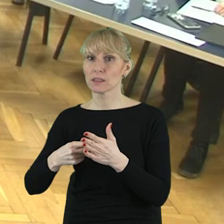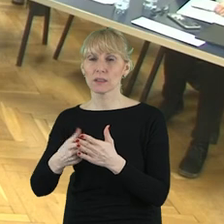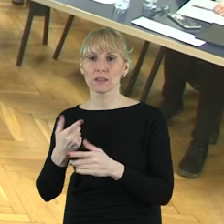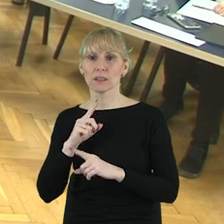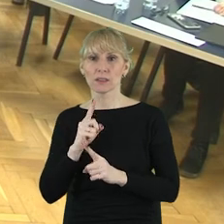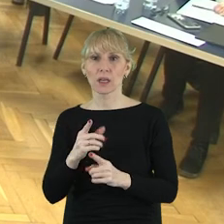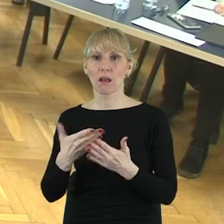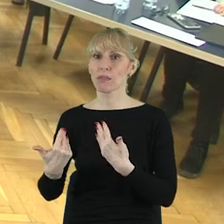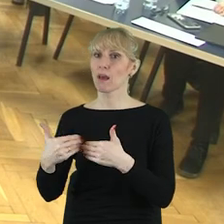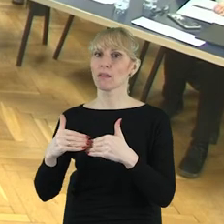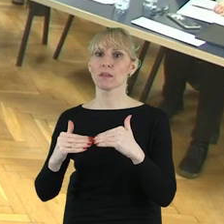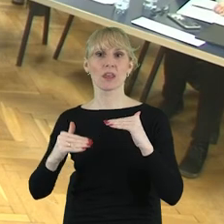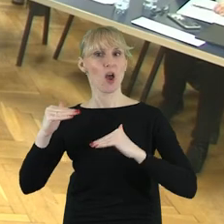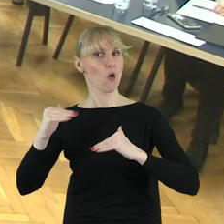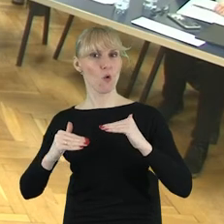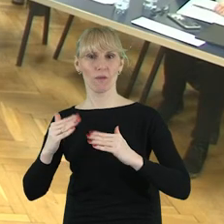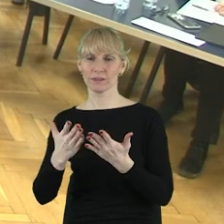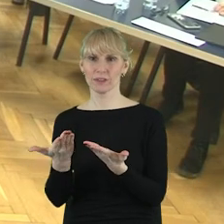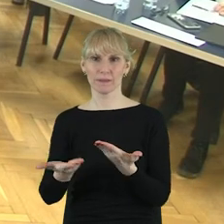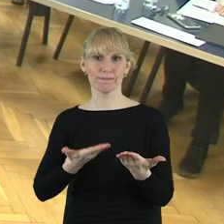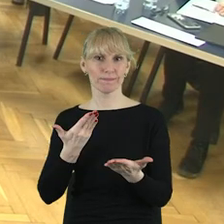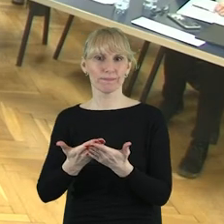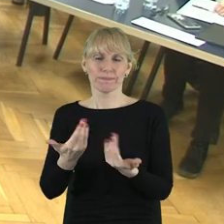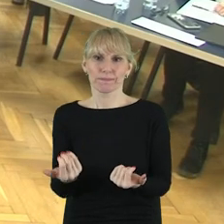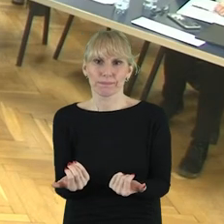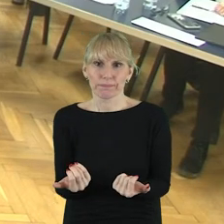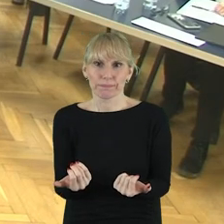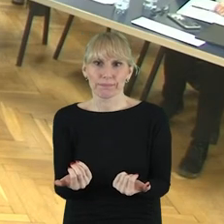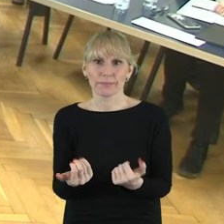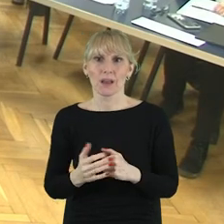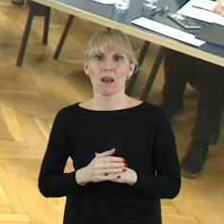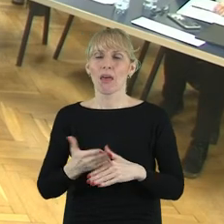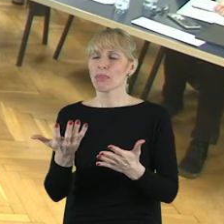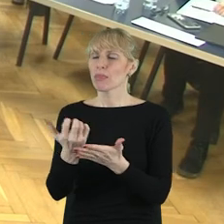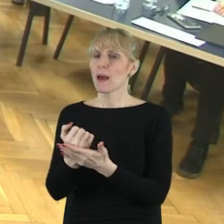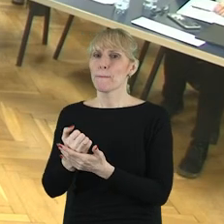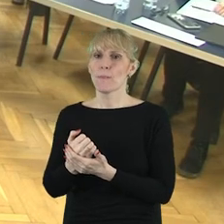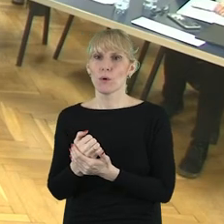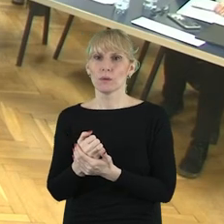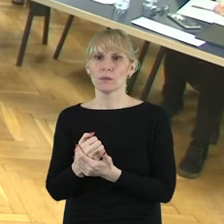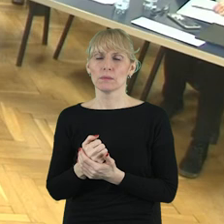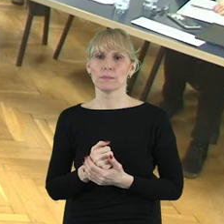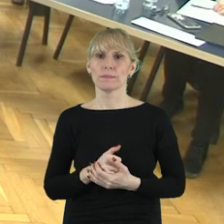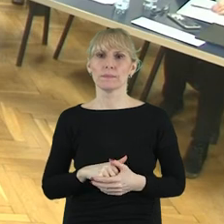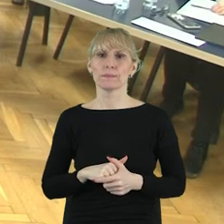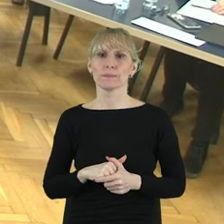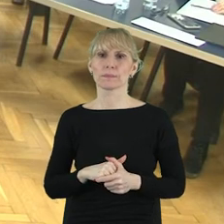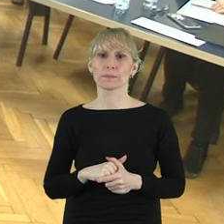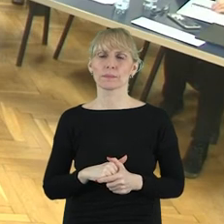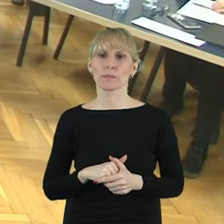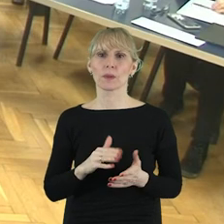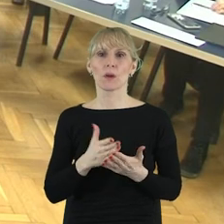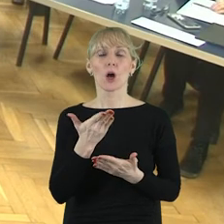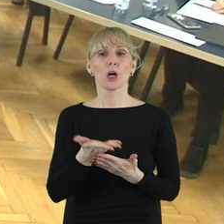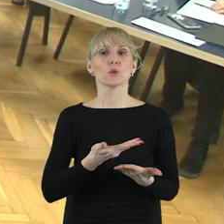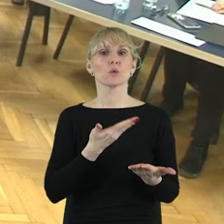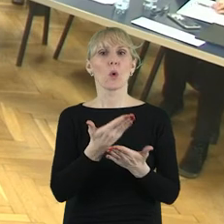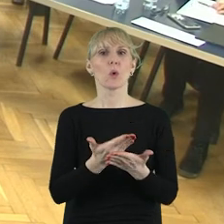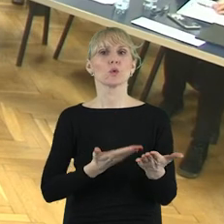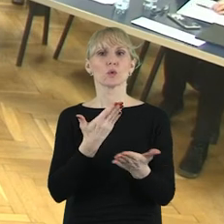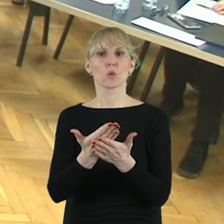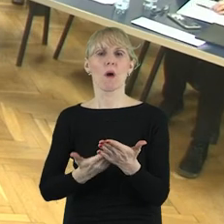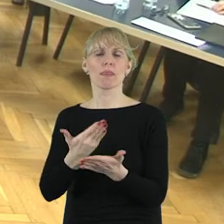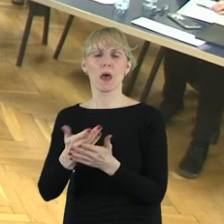może stanowić o nierównym traktowaniu uczestników naboru. Kolejnym ważnym aspektem są fakty dotyczące bezpośrednio czynności związanych z przygotowaniem i